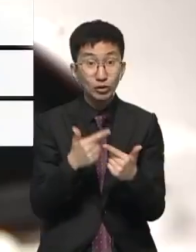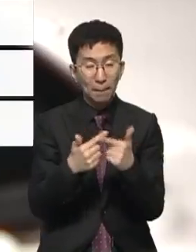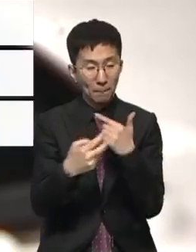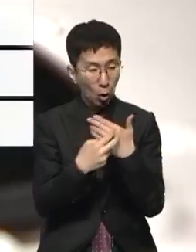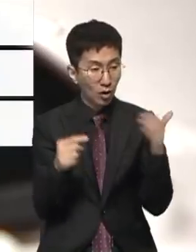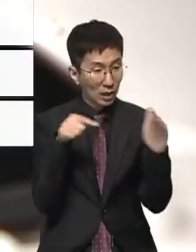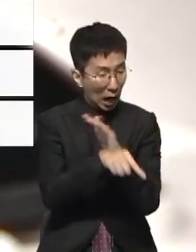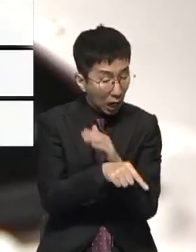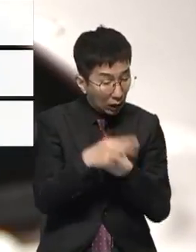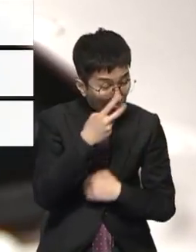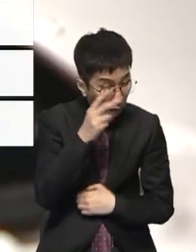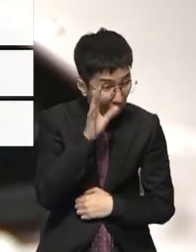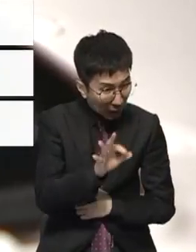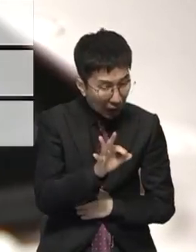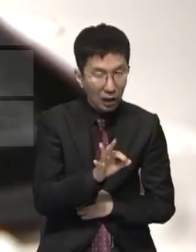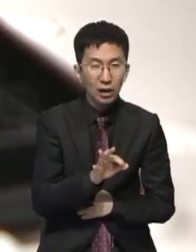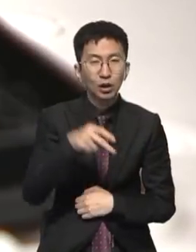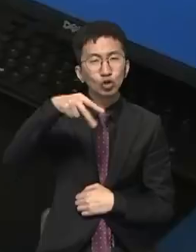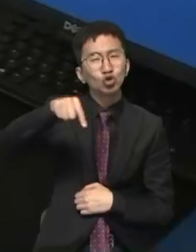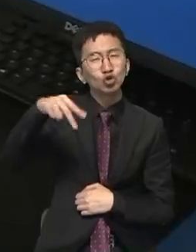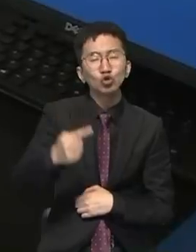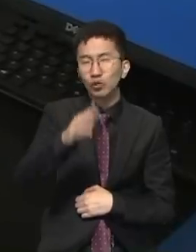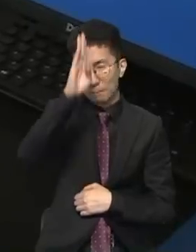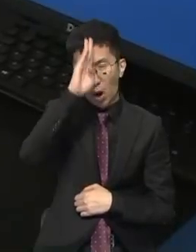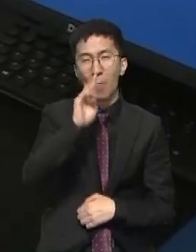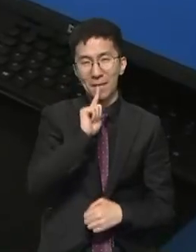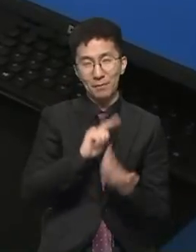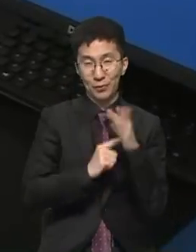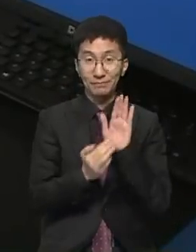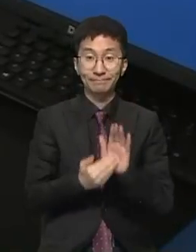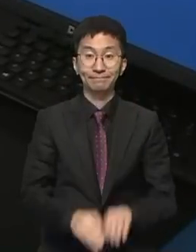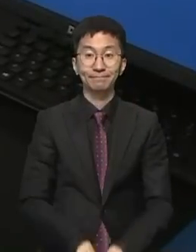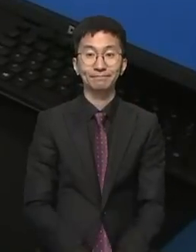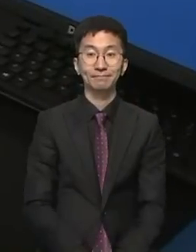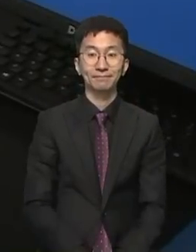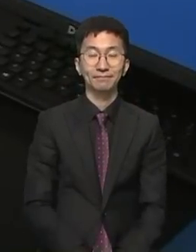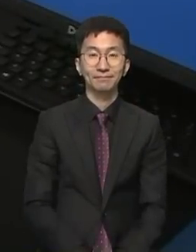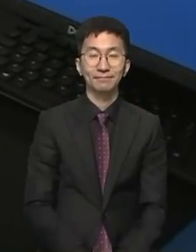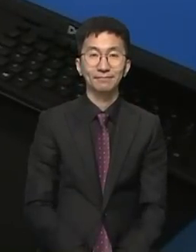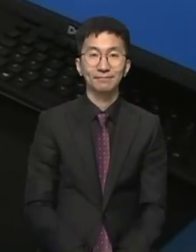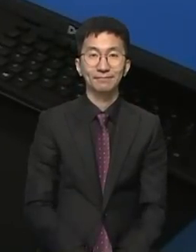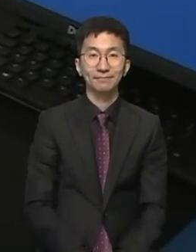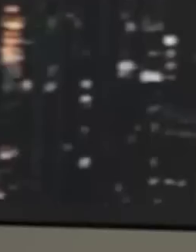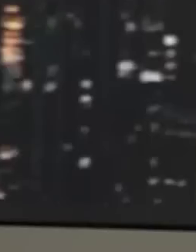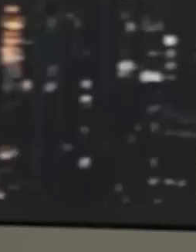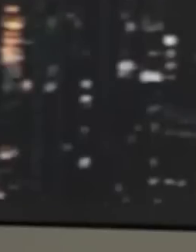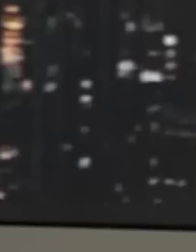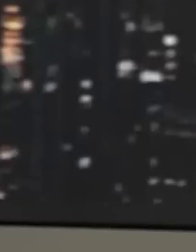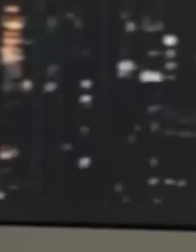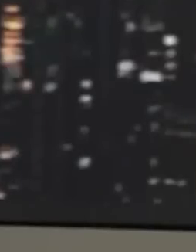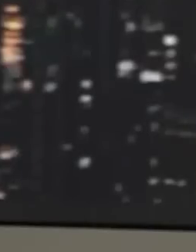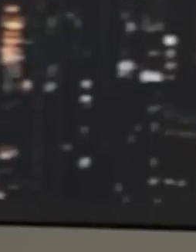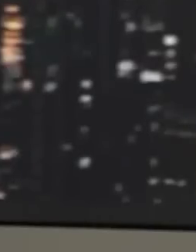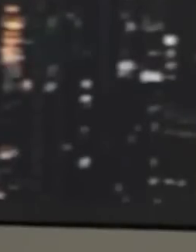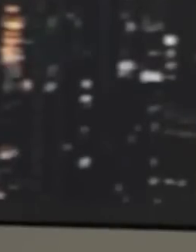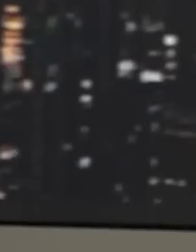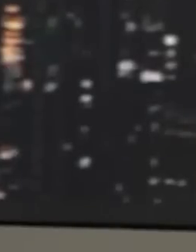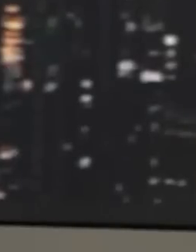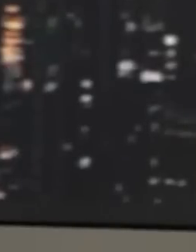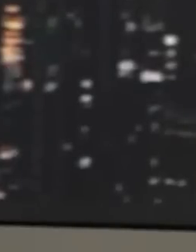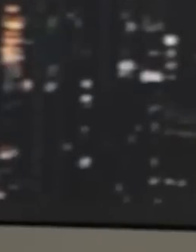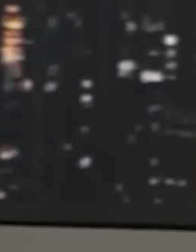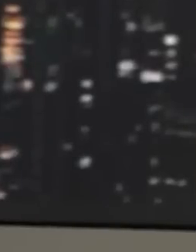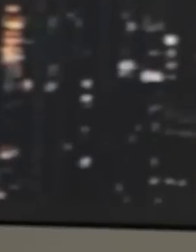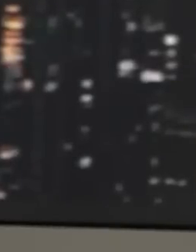분석 결과 수 2로 확인됐습니다 sbs 유승연 입니다 아니었습니까 공연합니다 더